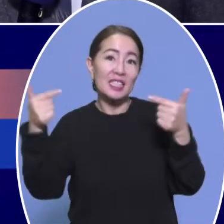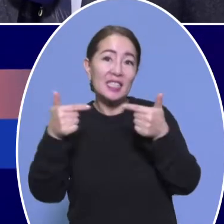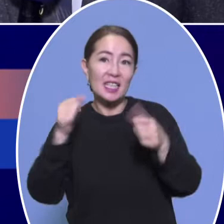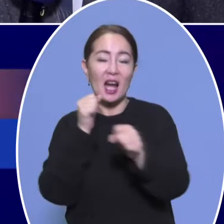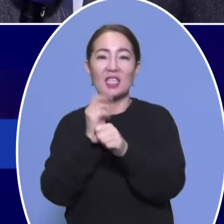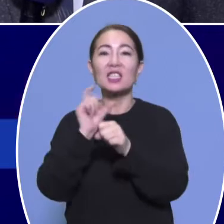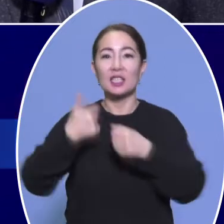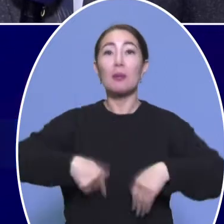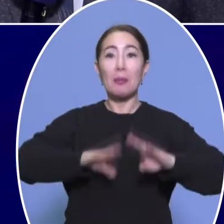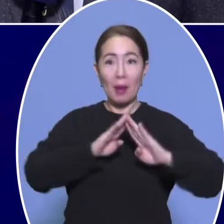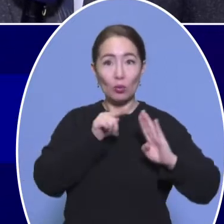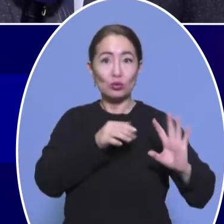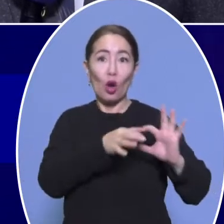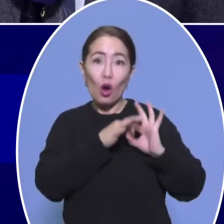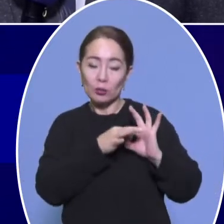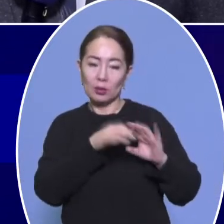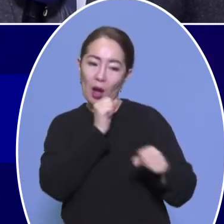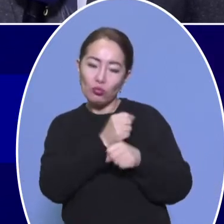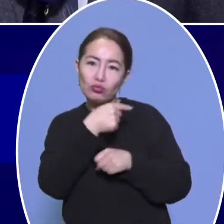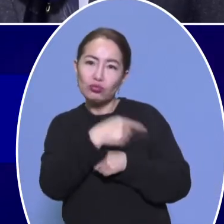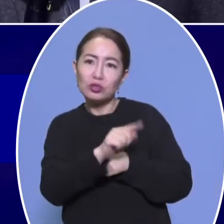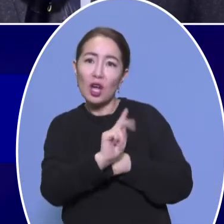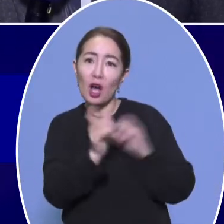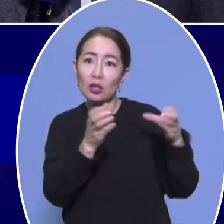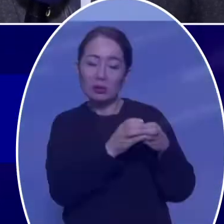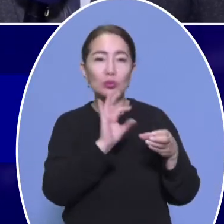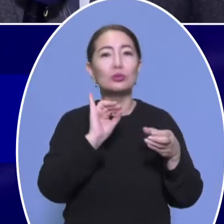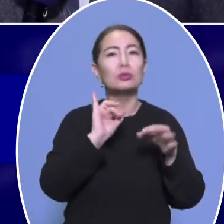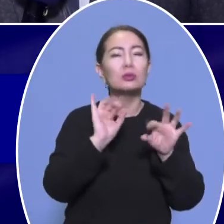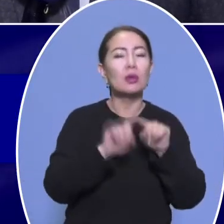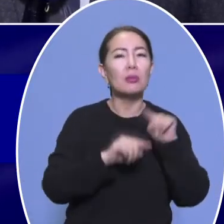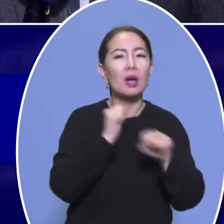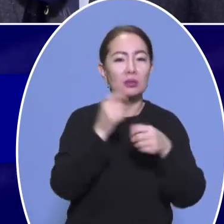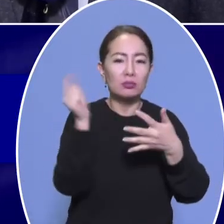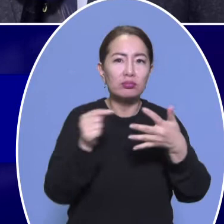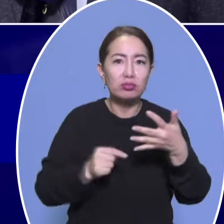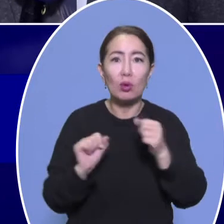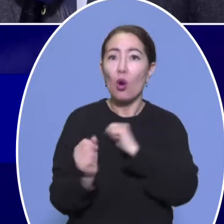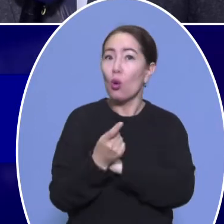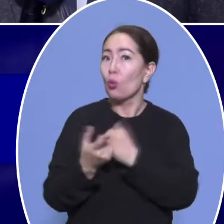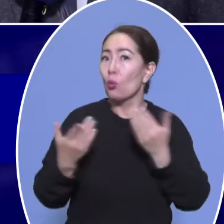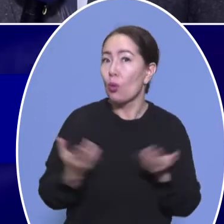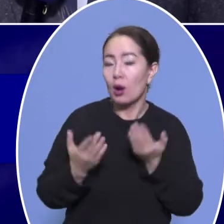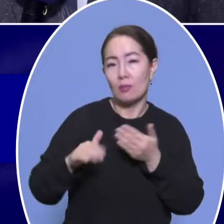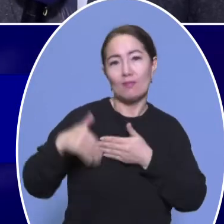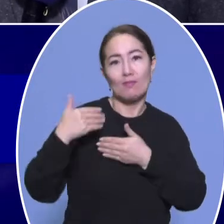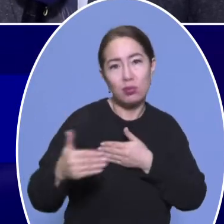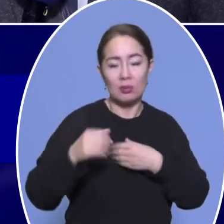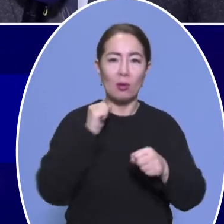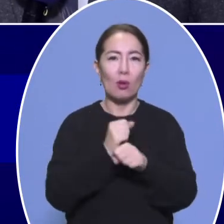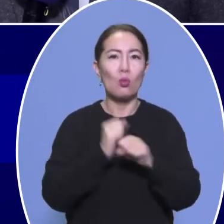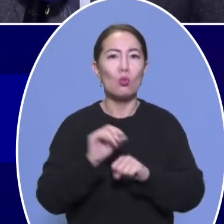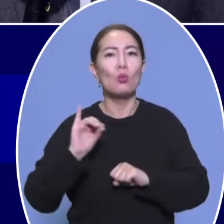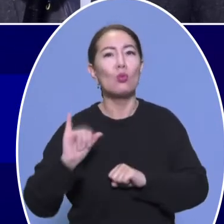байгуулагдсантай холбогдуулан за тус ажлын хэсгийн одоо хийж хэрэгжүүлж байгаа ажлуудын одоо онцлог зүйлүүд юу байна? За мөн одоо цаашид ямар ажлуудыг